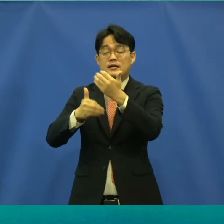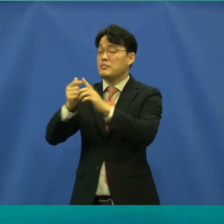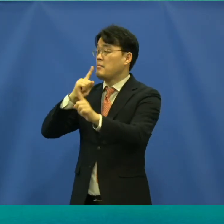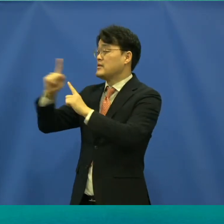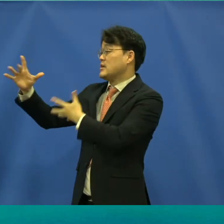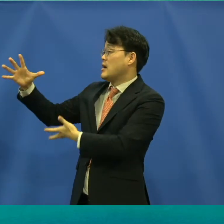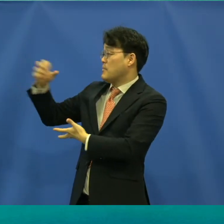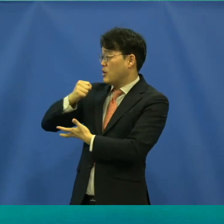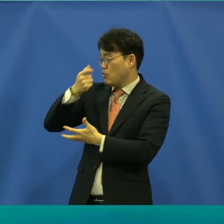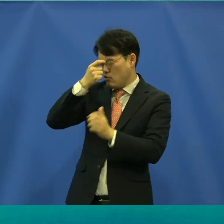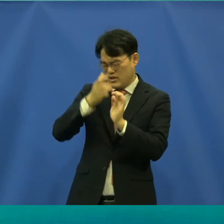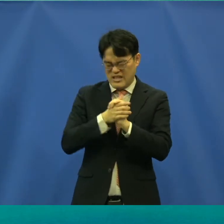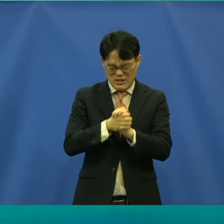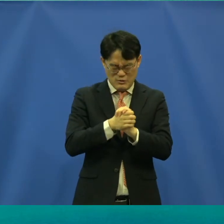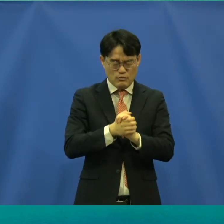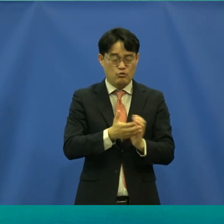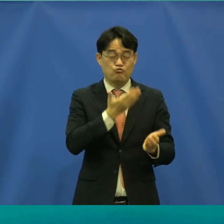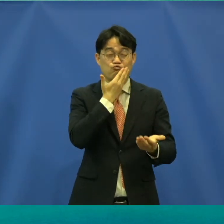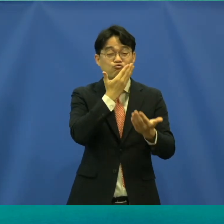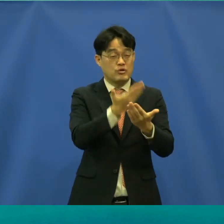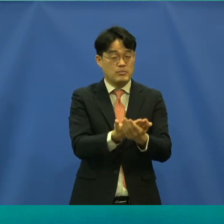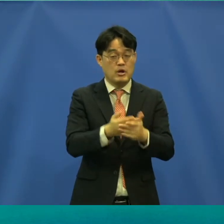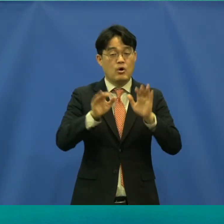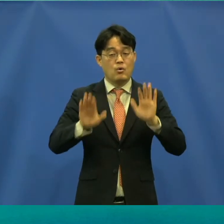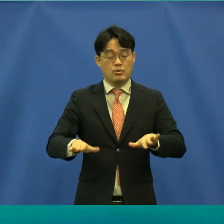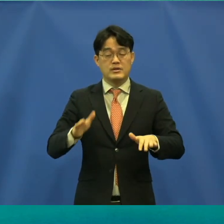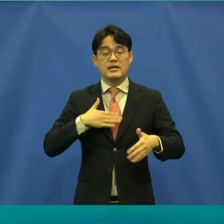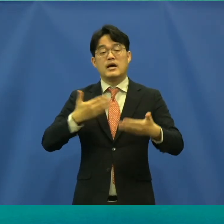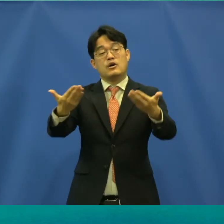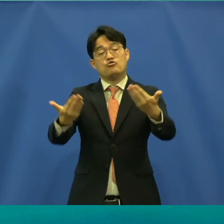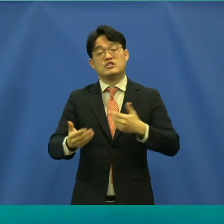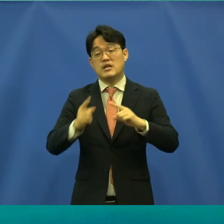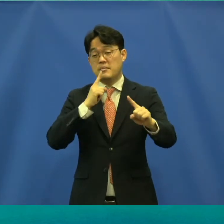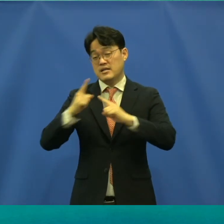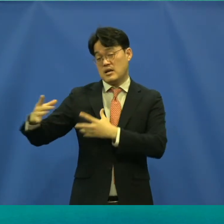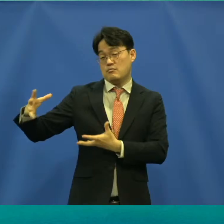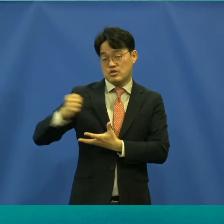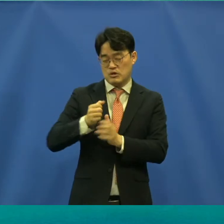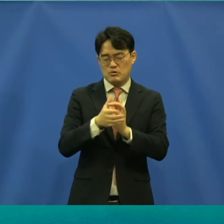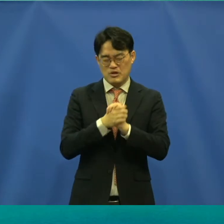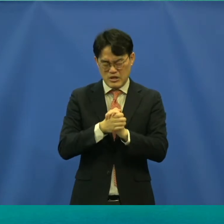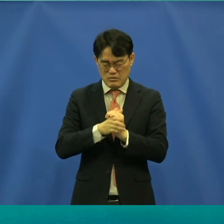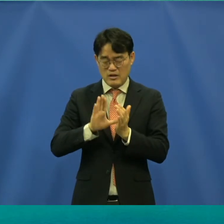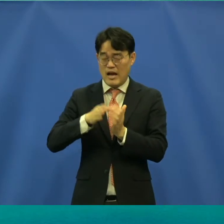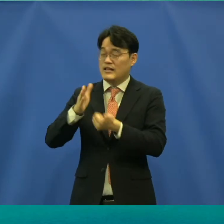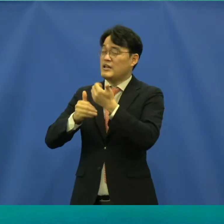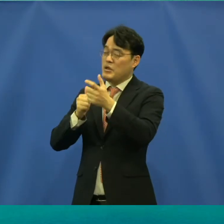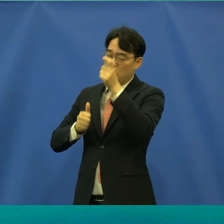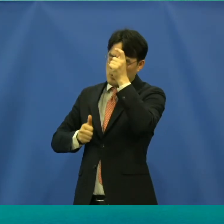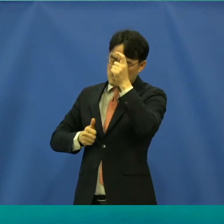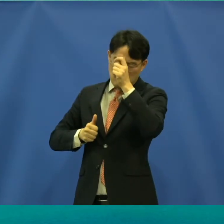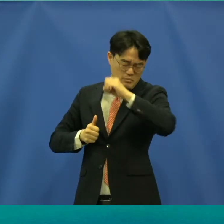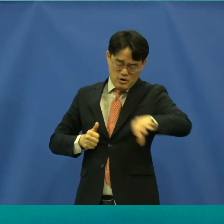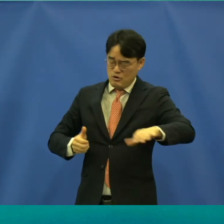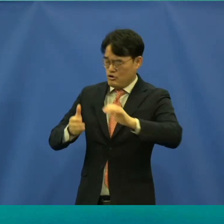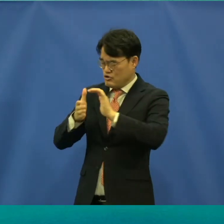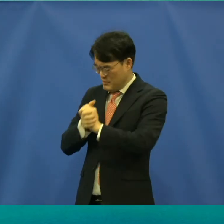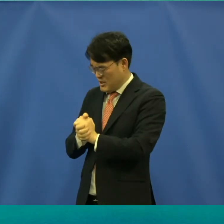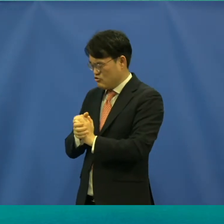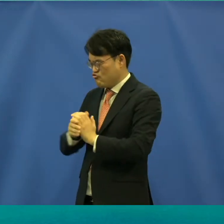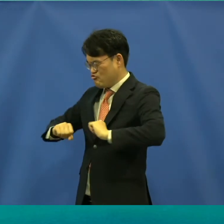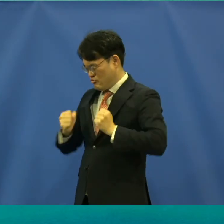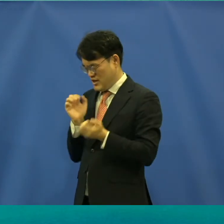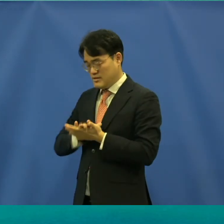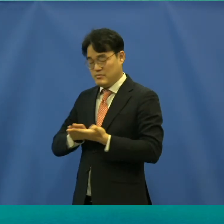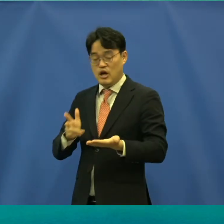기도하며 나가는 게 너무도 중요합니다. 오늘 나에게 주신 말씀 붙잡고 기도하며 하나님 앞에 나아가도록 하겠습니다. 주여 세